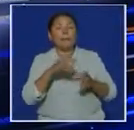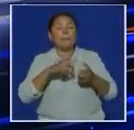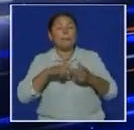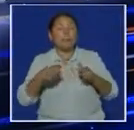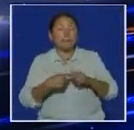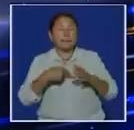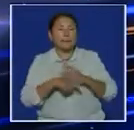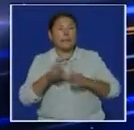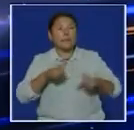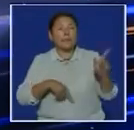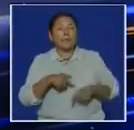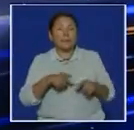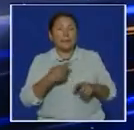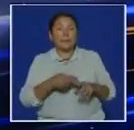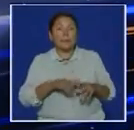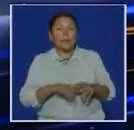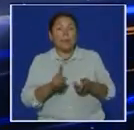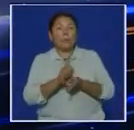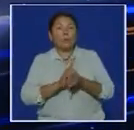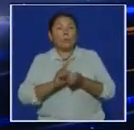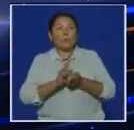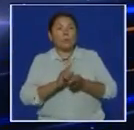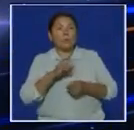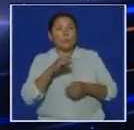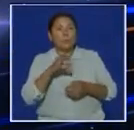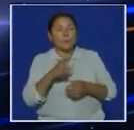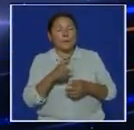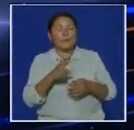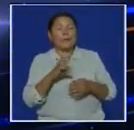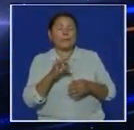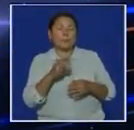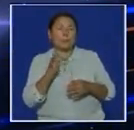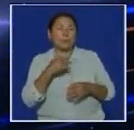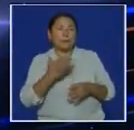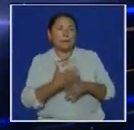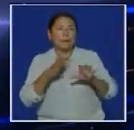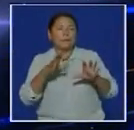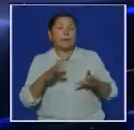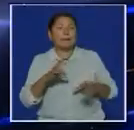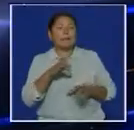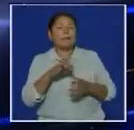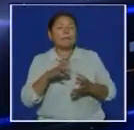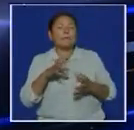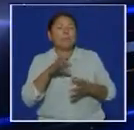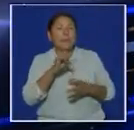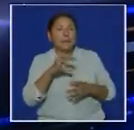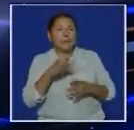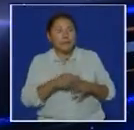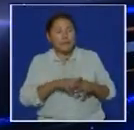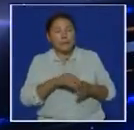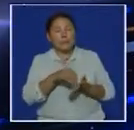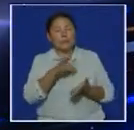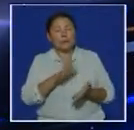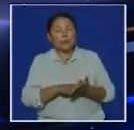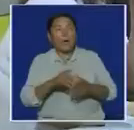бойынша кейбір заңнамалық актілерге өзгерістер мен толықтырулар енгізілген болатын. Заңға сәйкес заңды тұлғаларды мемлекеттік тіркеу